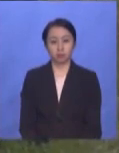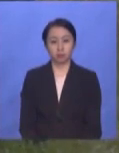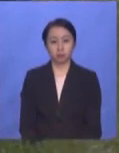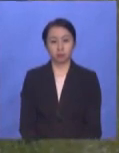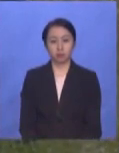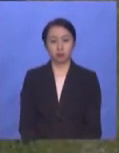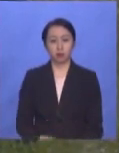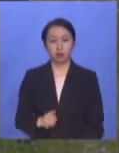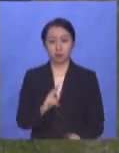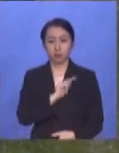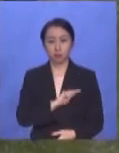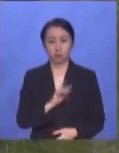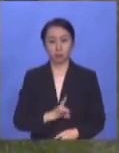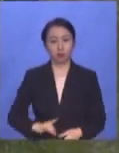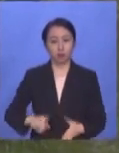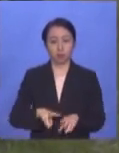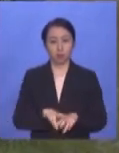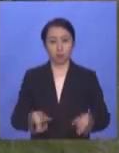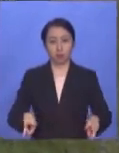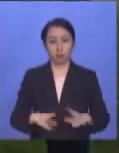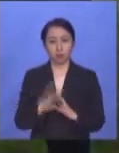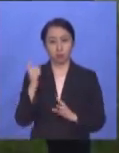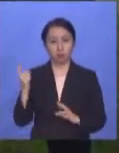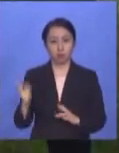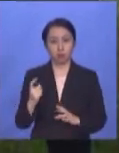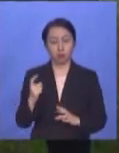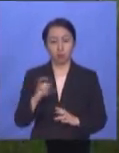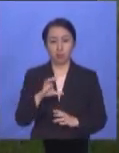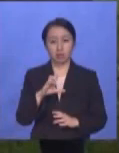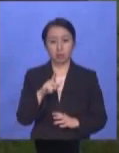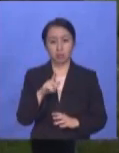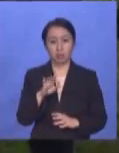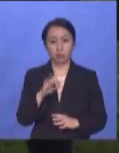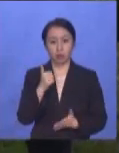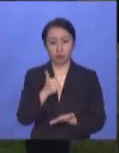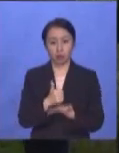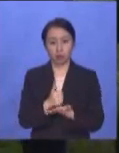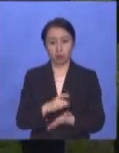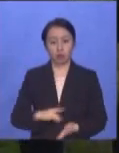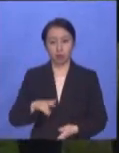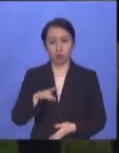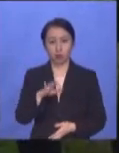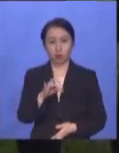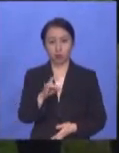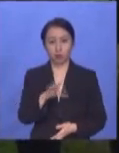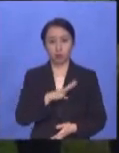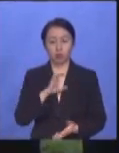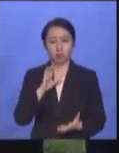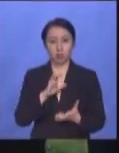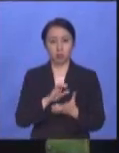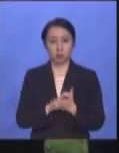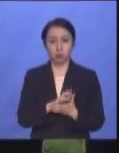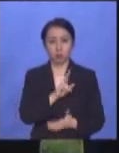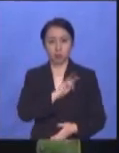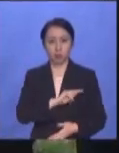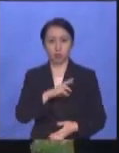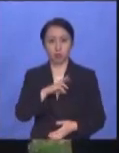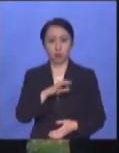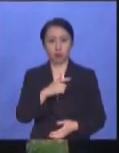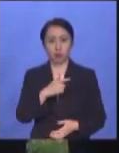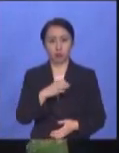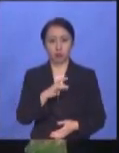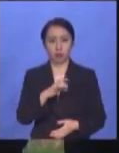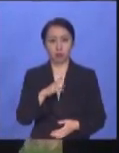Прибывший с рабочим визитом в регион министр сельского хозяйства страны Айдарбек Сапаров и глава региона Гауес Нурмухамбетов ознакомились с работой ТОО